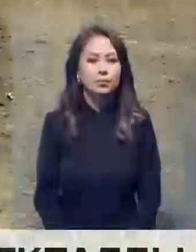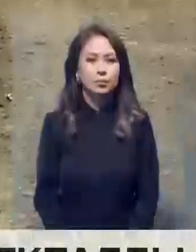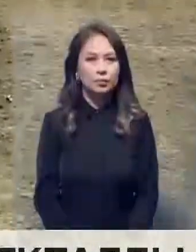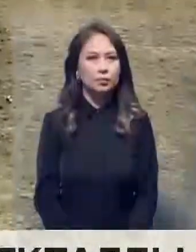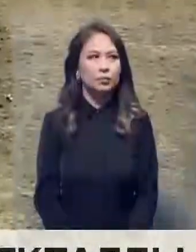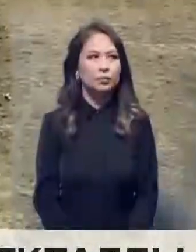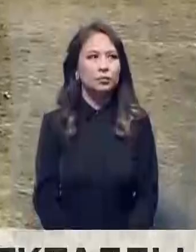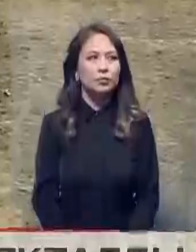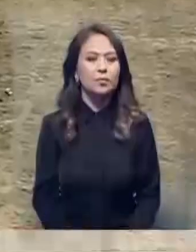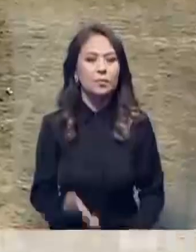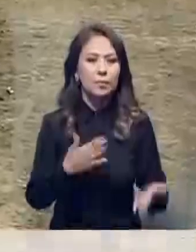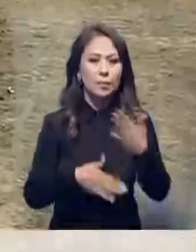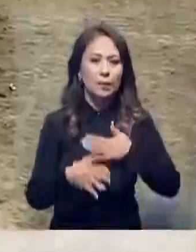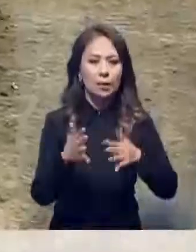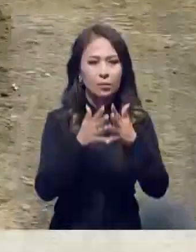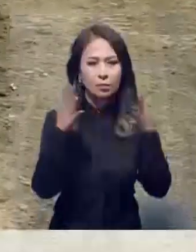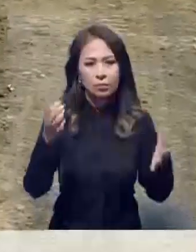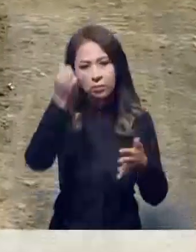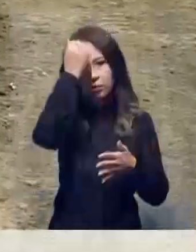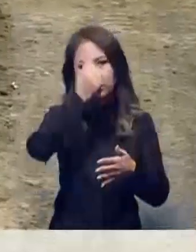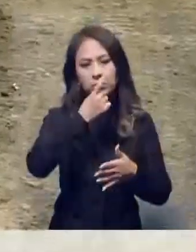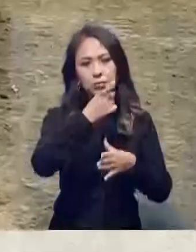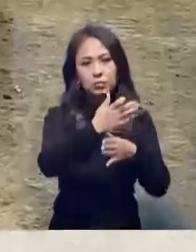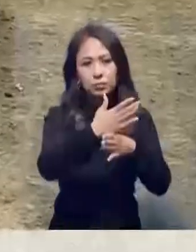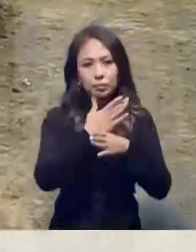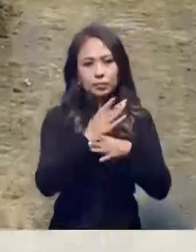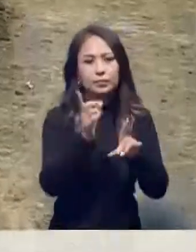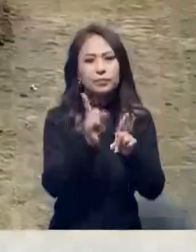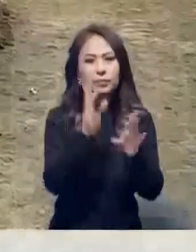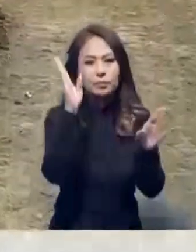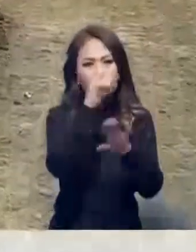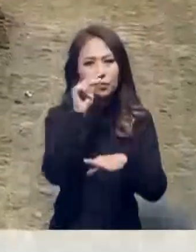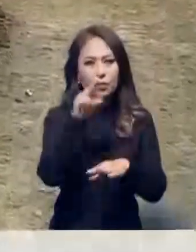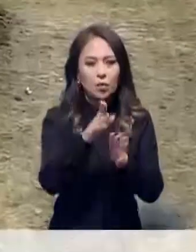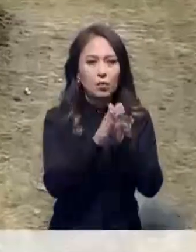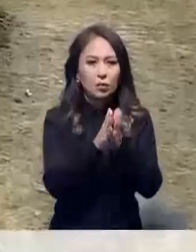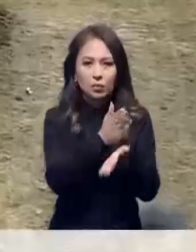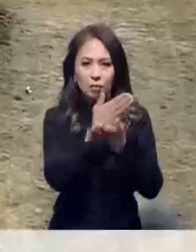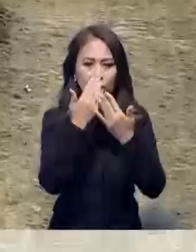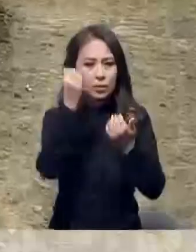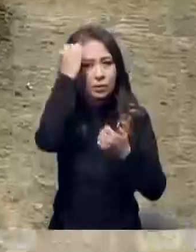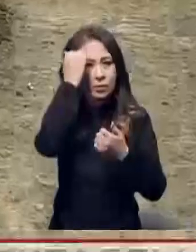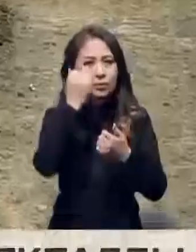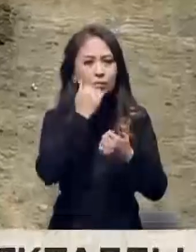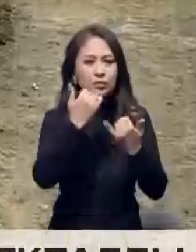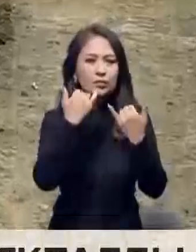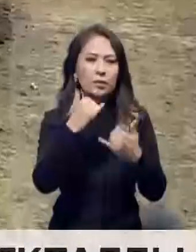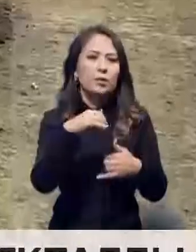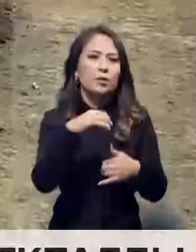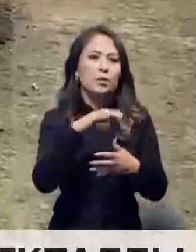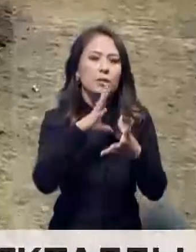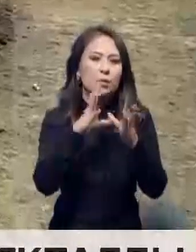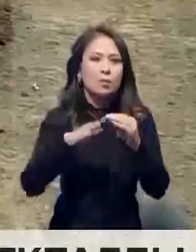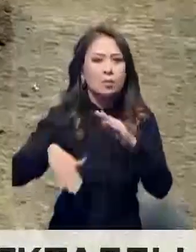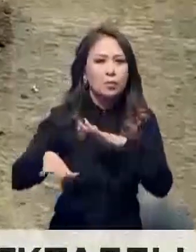Көп-көп рахмет, Алла разы болсын. Енді қолдарынан келген көмектерін көрсетіп жатыр. Табиғаттың апаты ғой, ешкім енді сұрабаған жоқ оны. Рахмет. Бүгін мынаны тиіп әкетсе, енді содан